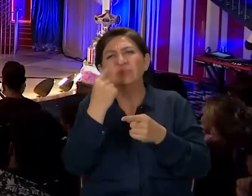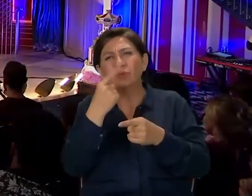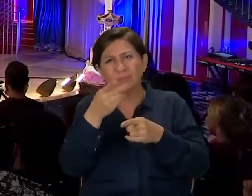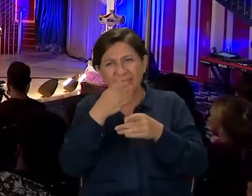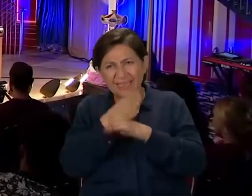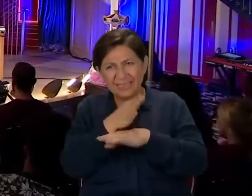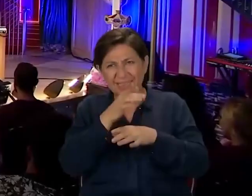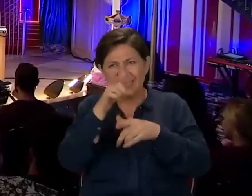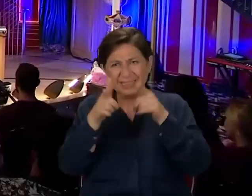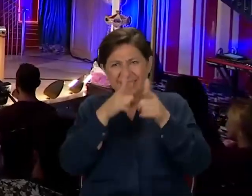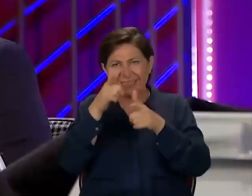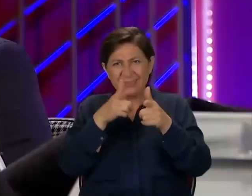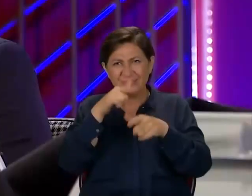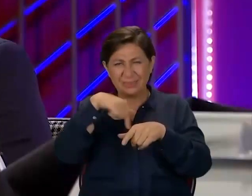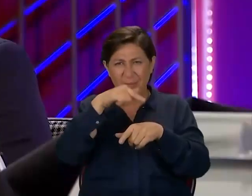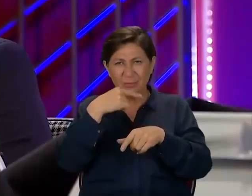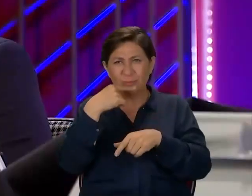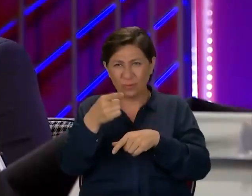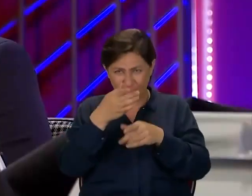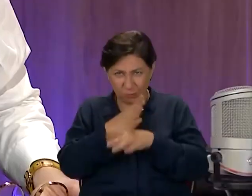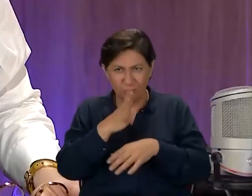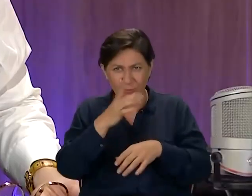Bunu gerçekten klip sırasında söyledi biliyor musunuz?